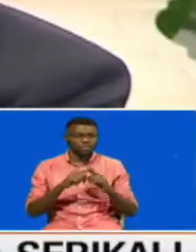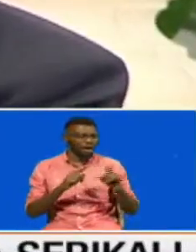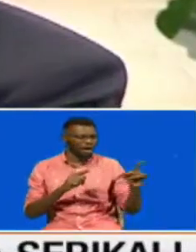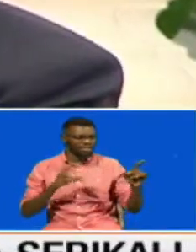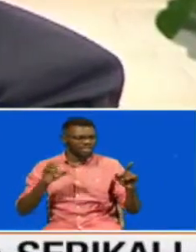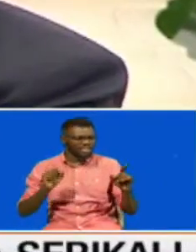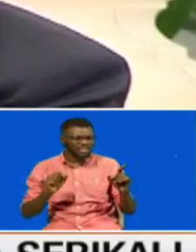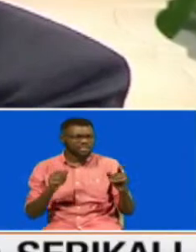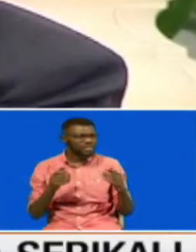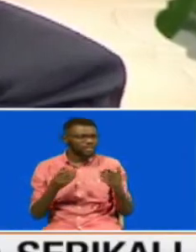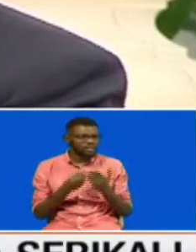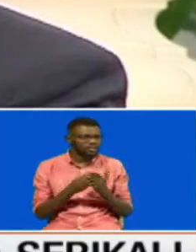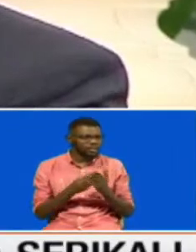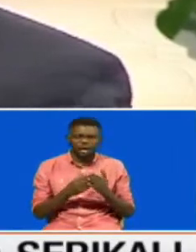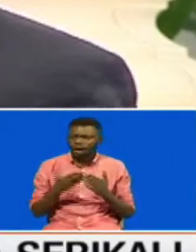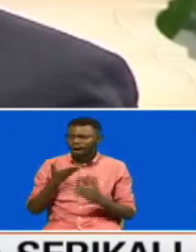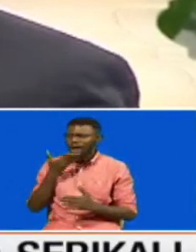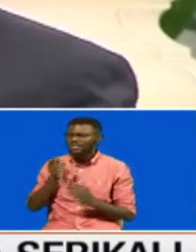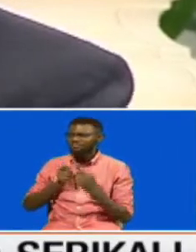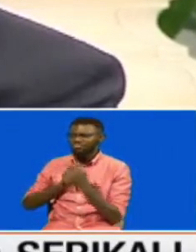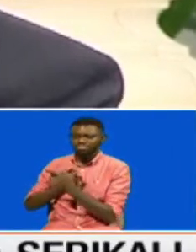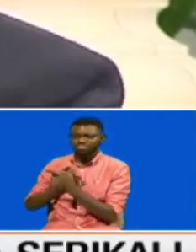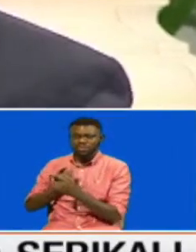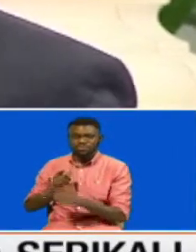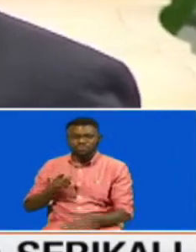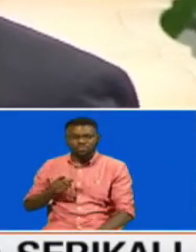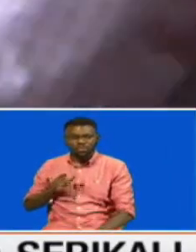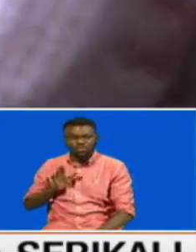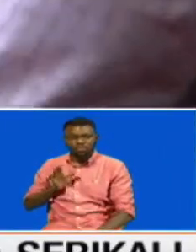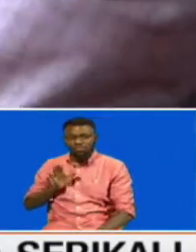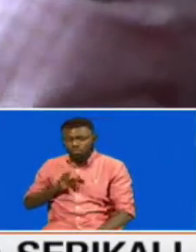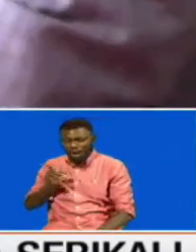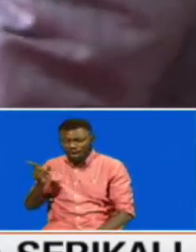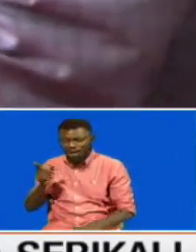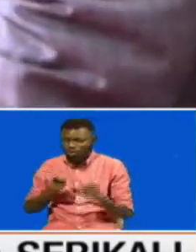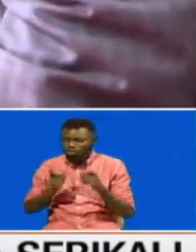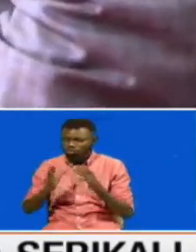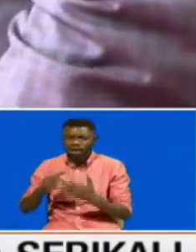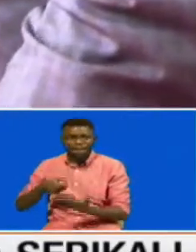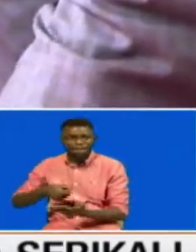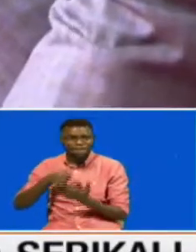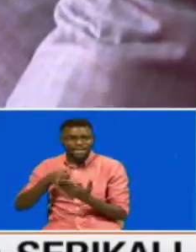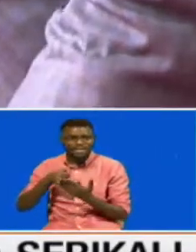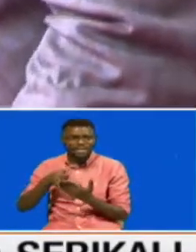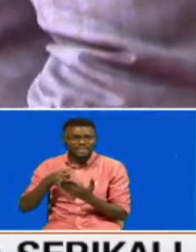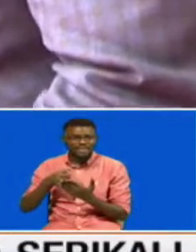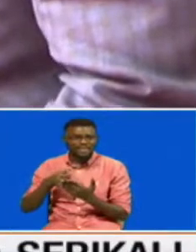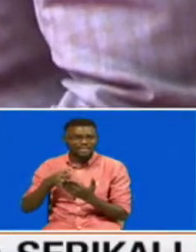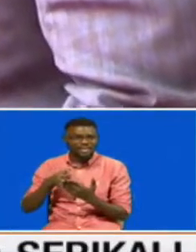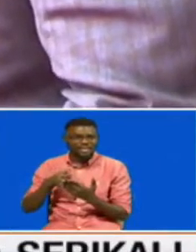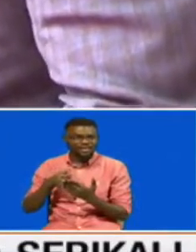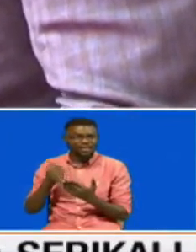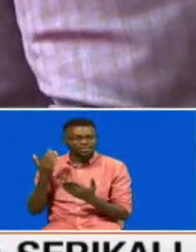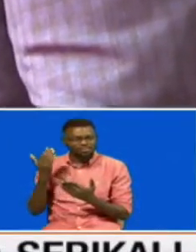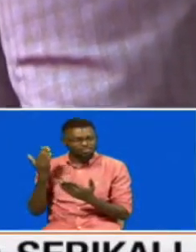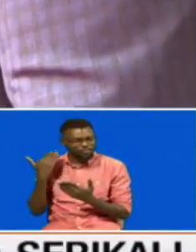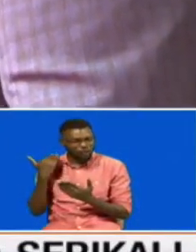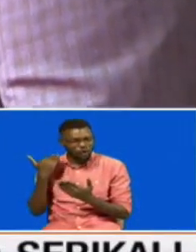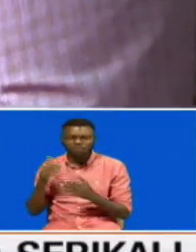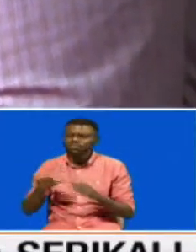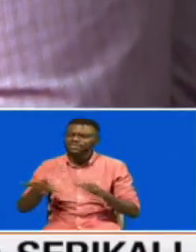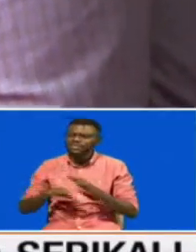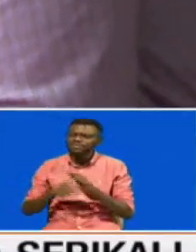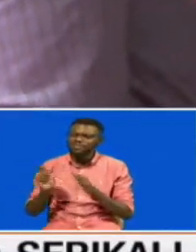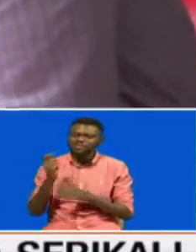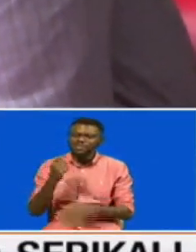Nyakango. Akifichua barua zilizowasilishwa kwa ofisi yake kutoka kwa ofisi ya naibu rais wakati huo William Ruto